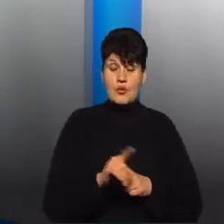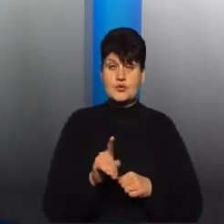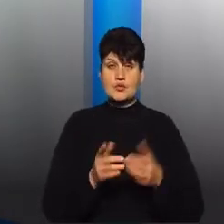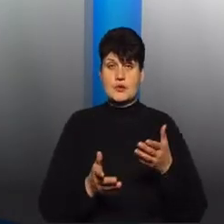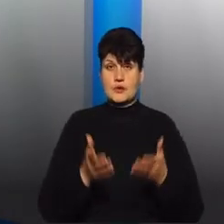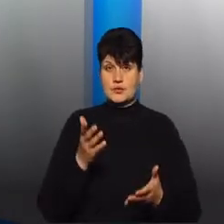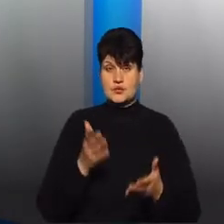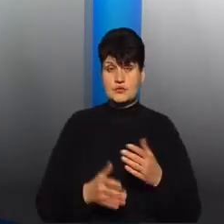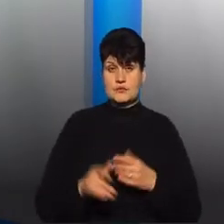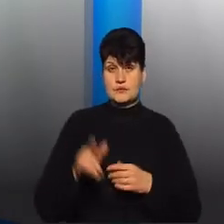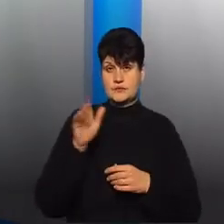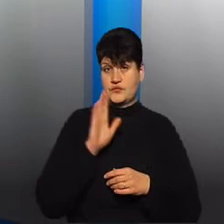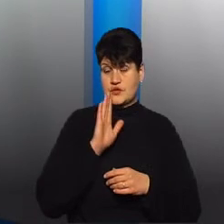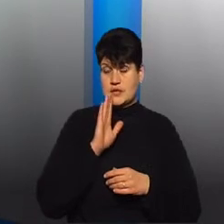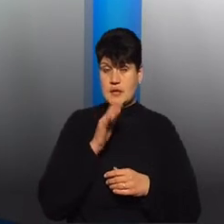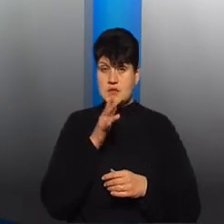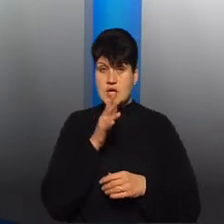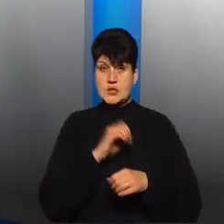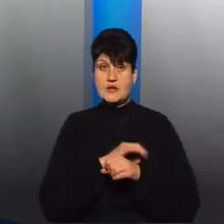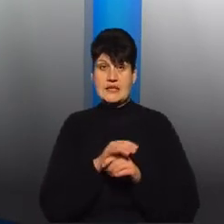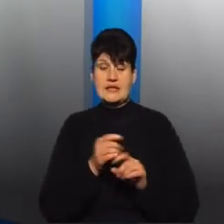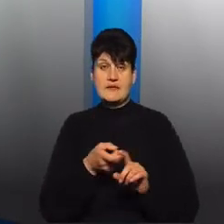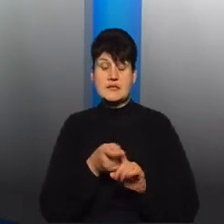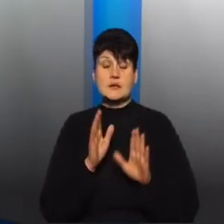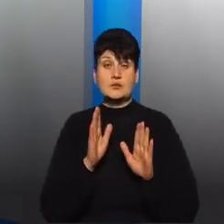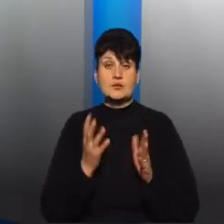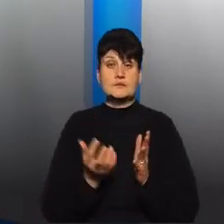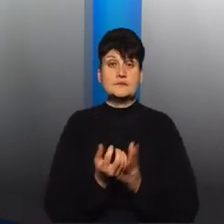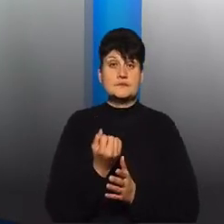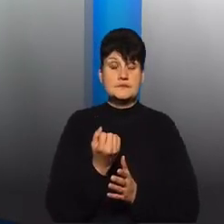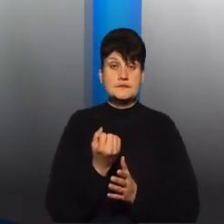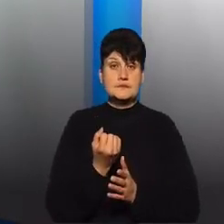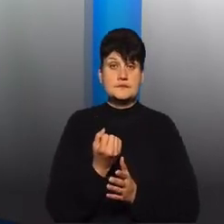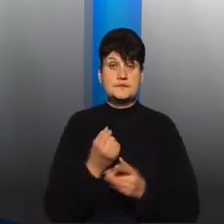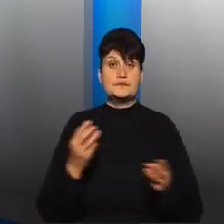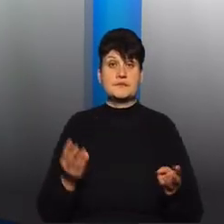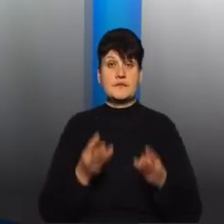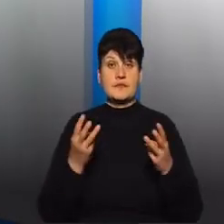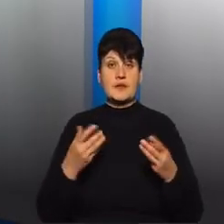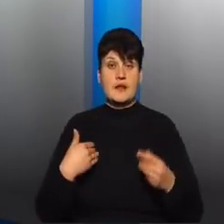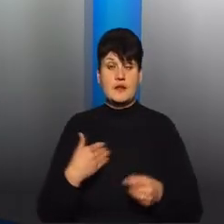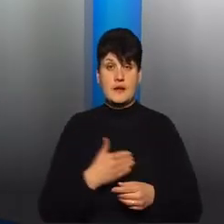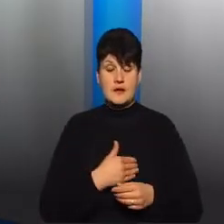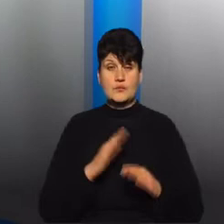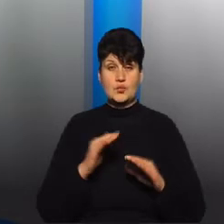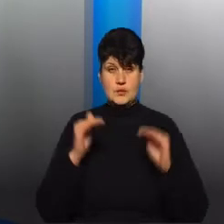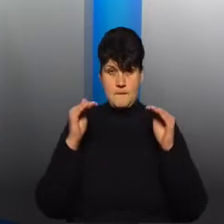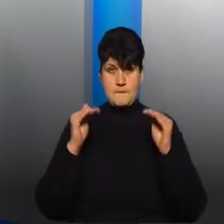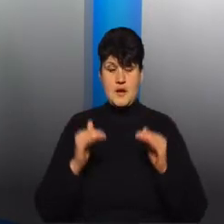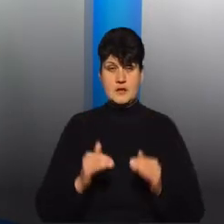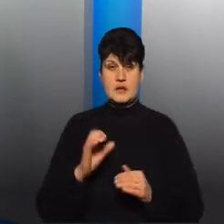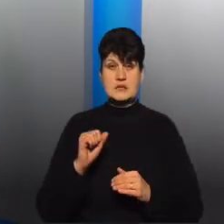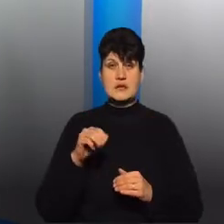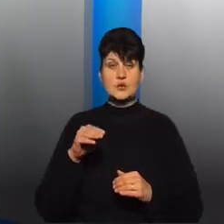під час коронавірусної інфекції буде діагностована пневмонія, значить буде падати сатурація, тобто